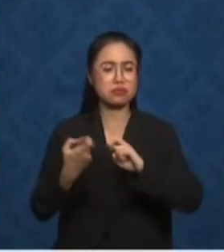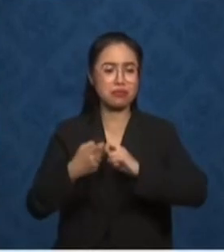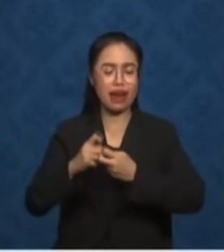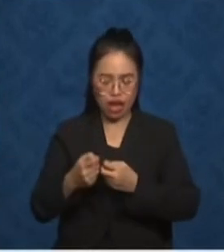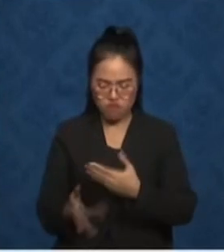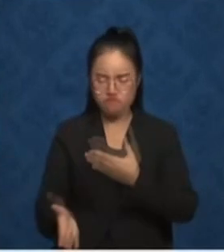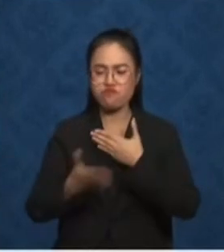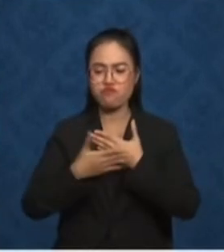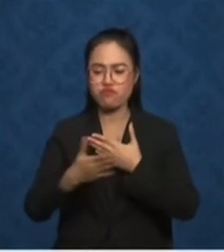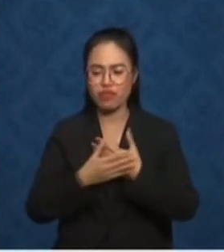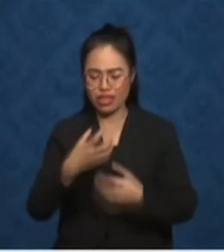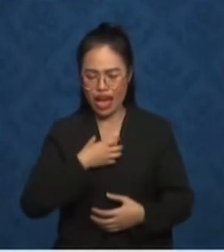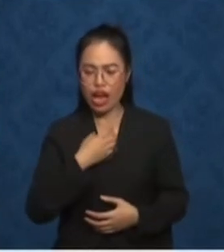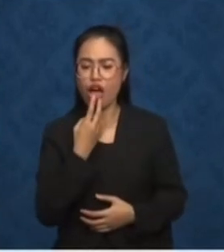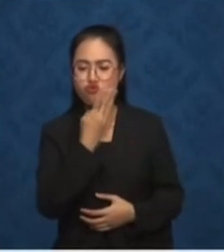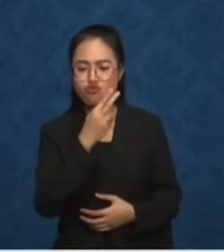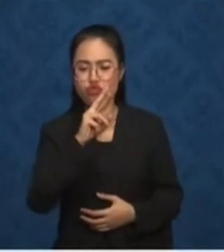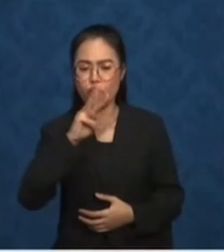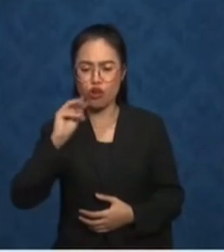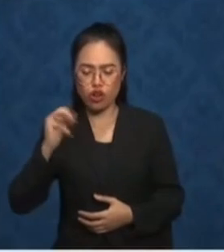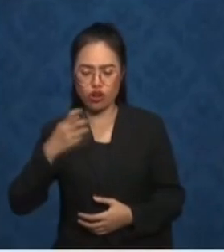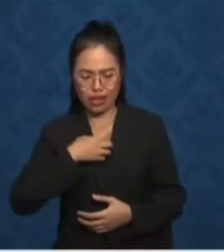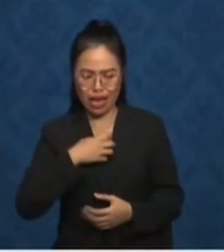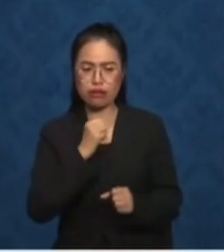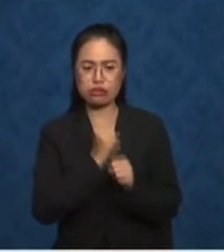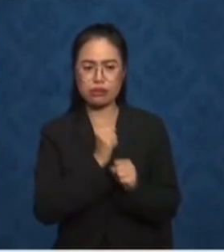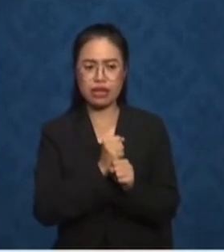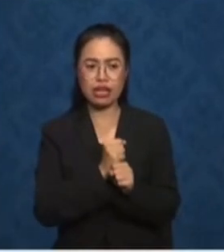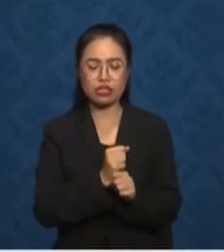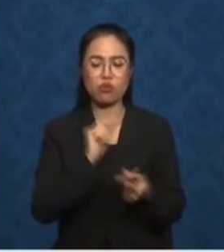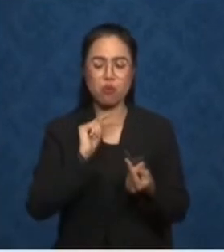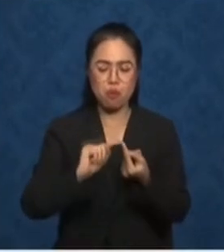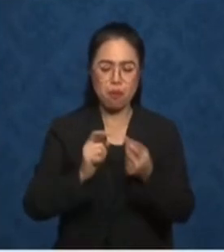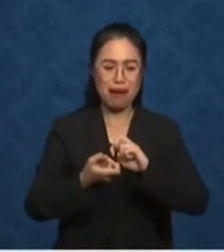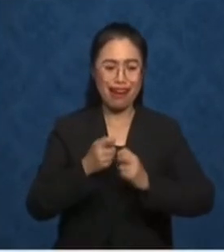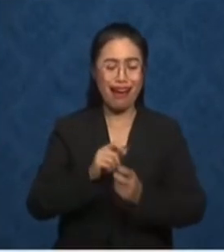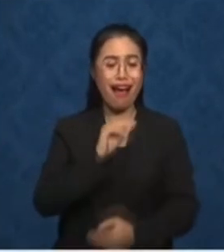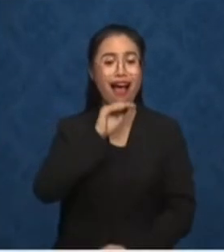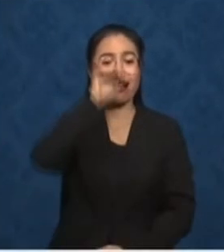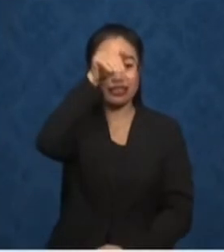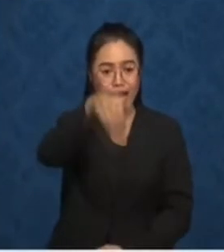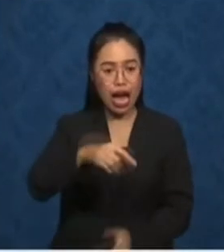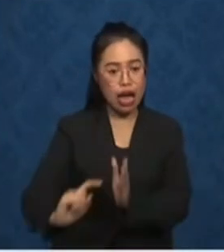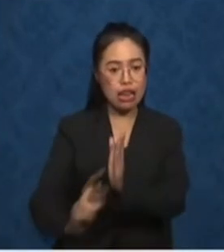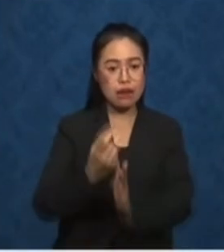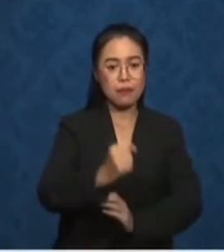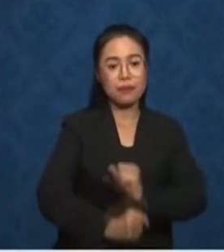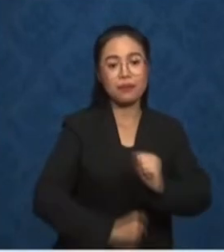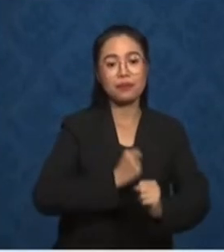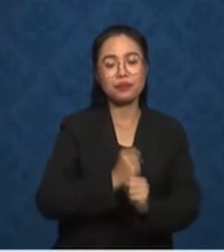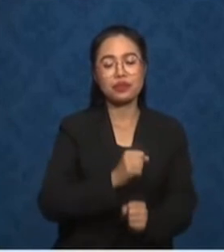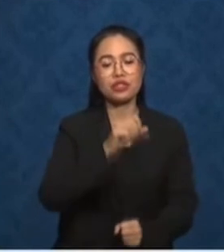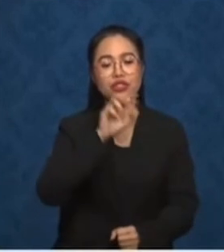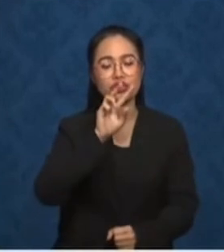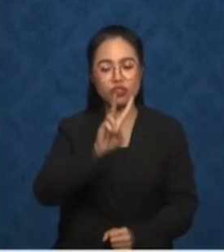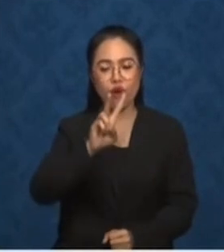กระตุ้นทางทรธมุตให้อยากมาทำงาน กันดูนะครับในความเสยหายเรองชางป rebuiltungผมถามนะครั ตงกป 2555 ถึงปี